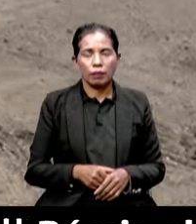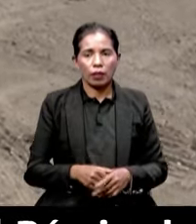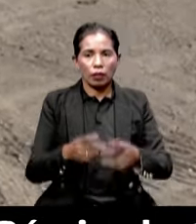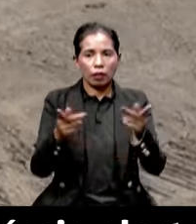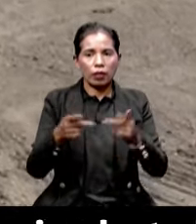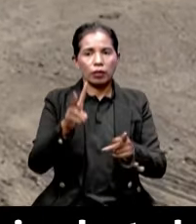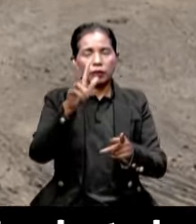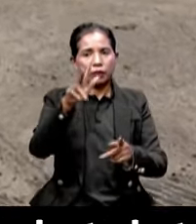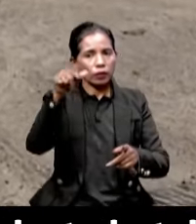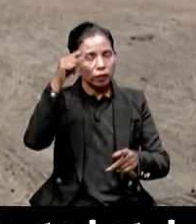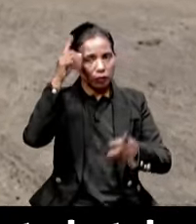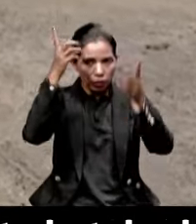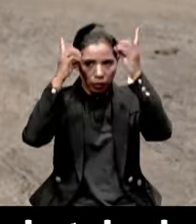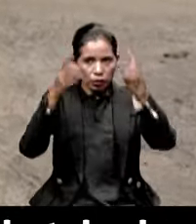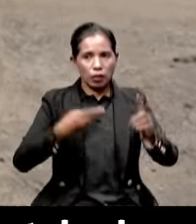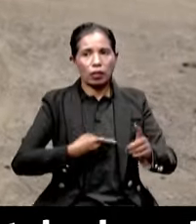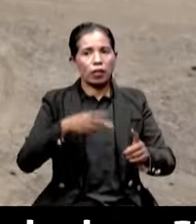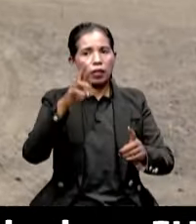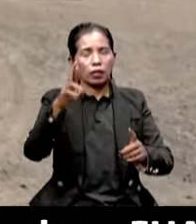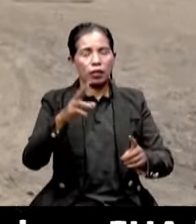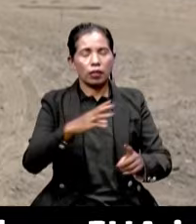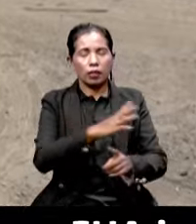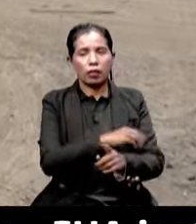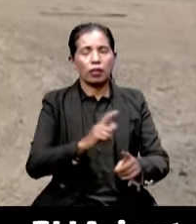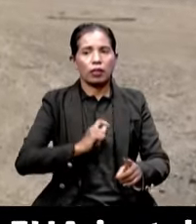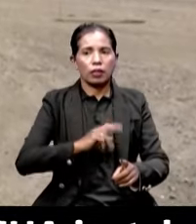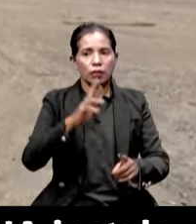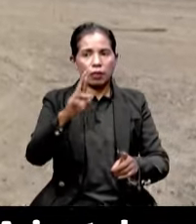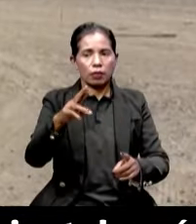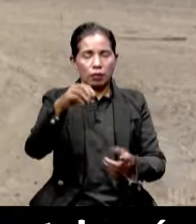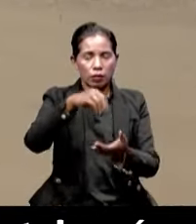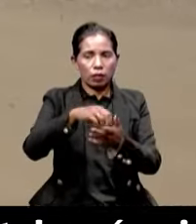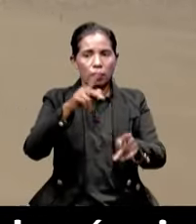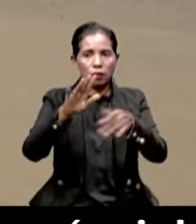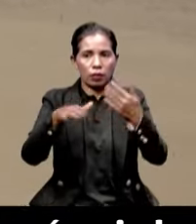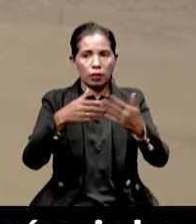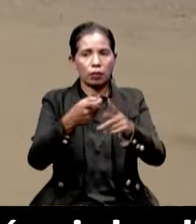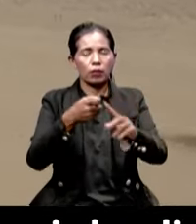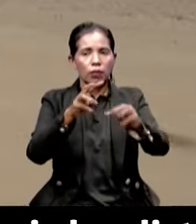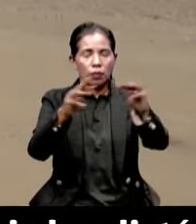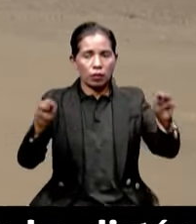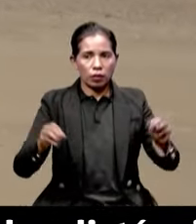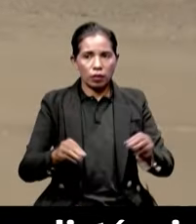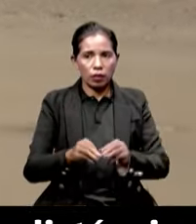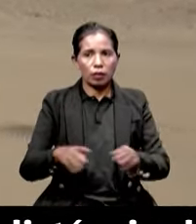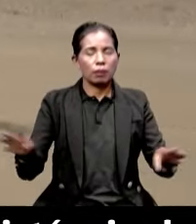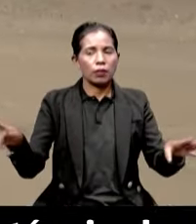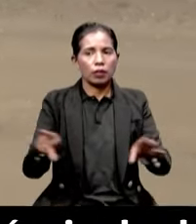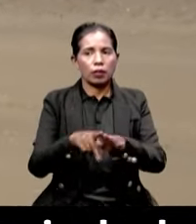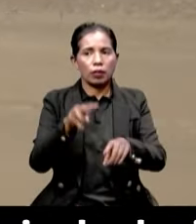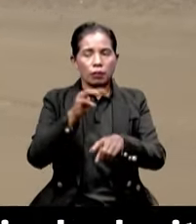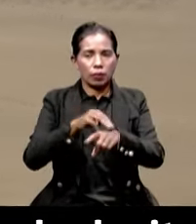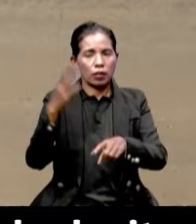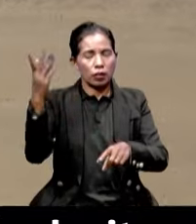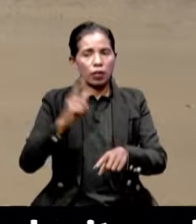Fatin tolu nebe guvernur desidi hanesan hera akalunu kasna farno tibar nebe atu kumula sarani sira husi munisipiu atu be partisipa misa solene